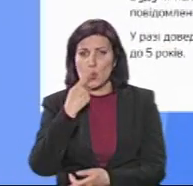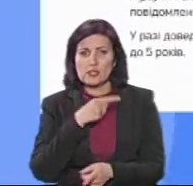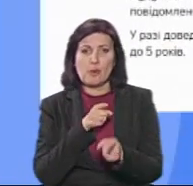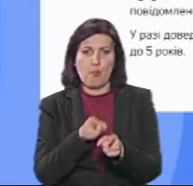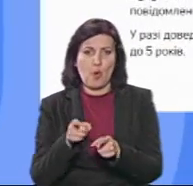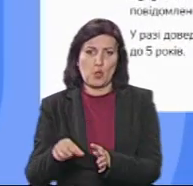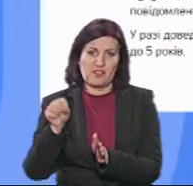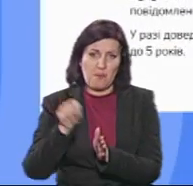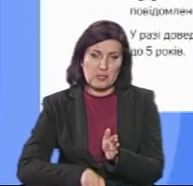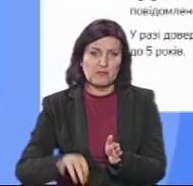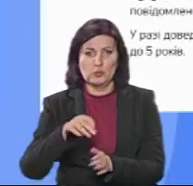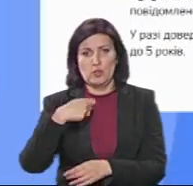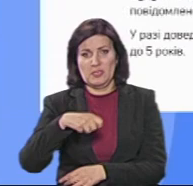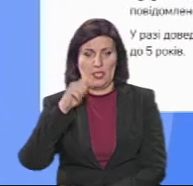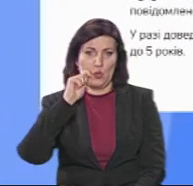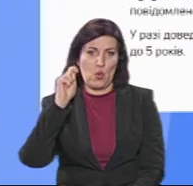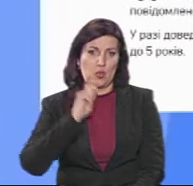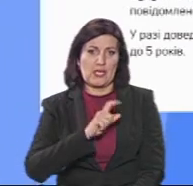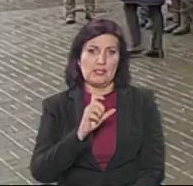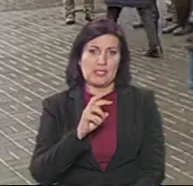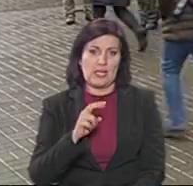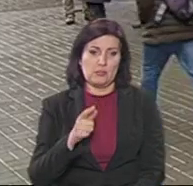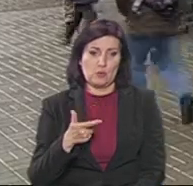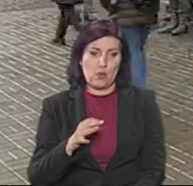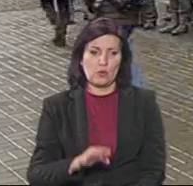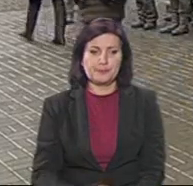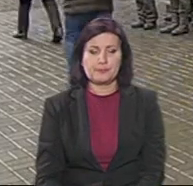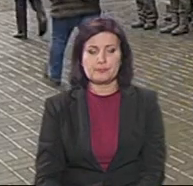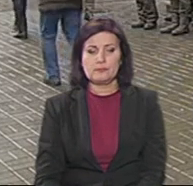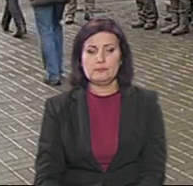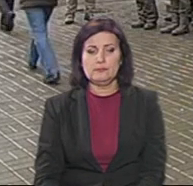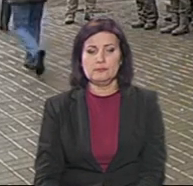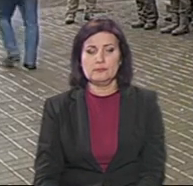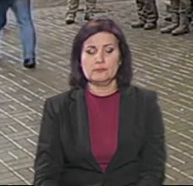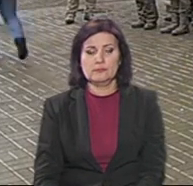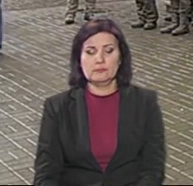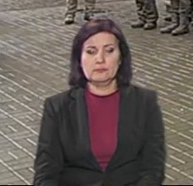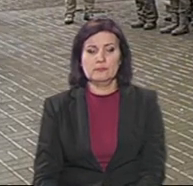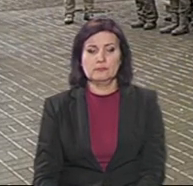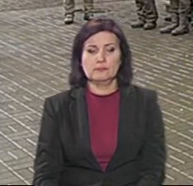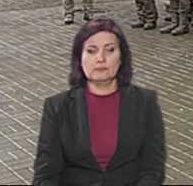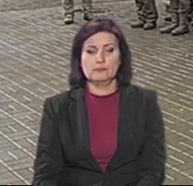погрози вбивством щодо президента України Зеленського. Дар'я Коваль, Олександр Тимінський. Новини на Суспільному.